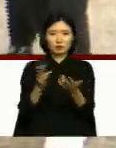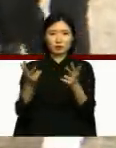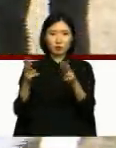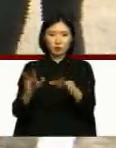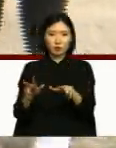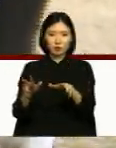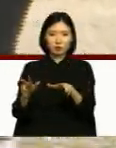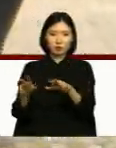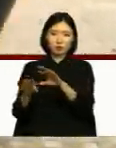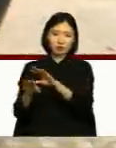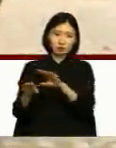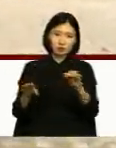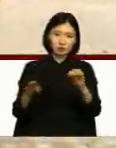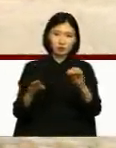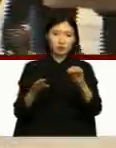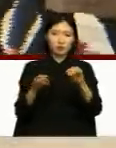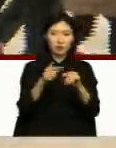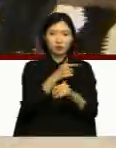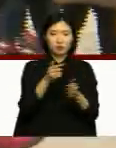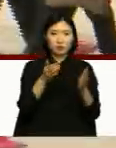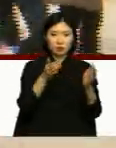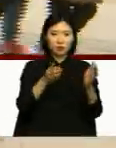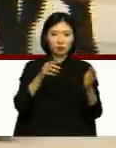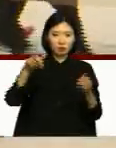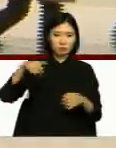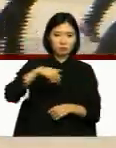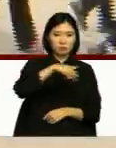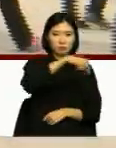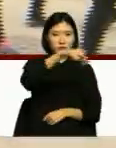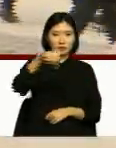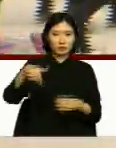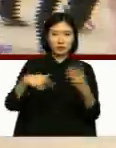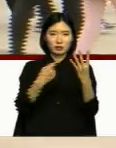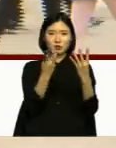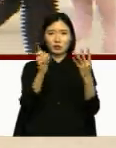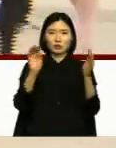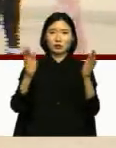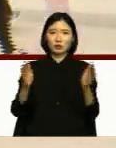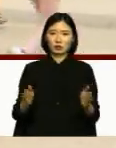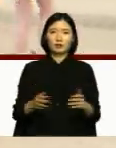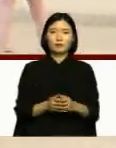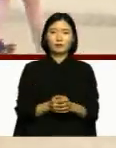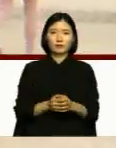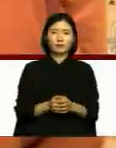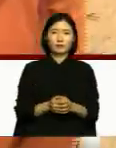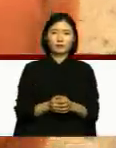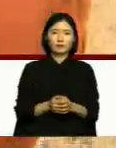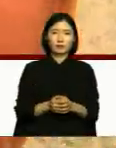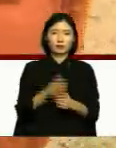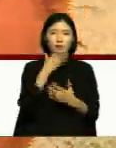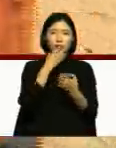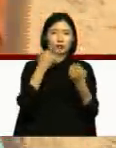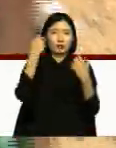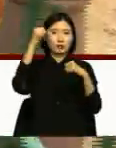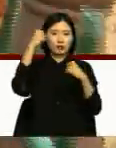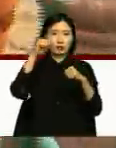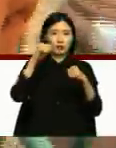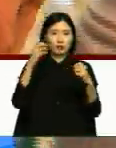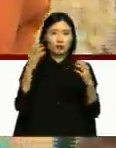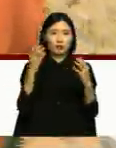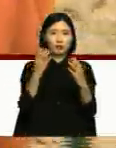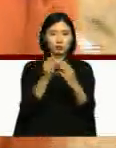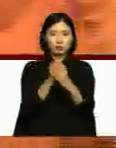평화누리공원을 출발해 통일대교를 거쳐 출발지로 돌아오는 4km 구간입니다. 부대 행사로 축하 공연과